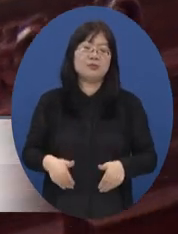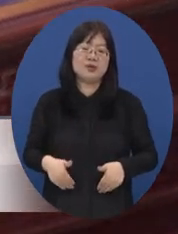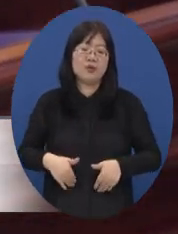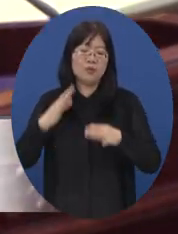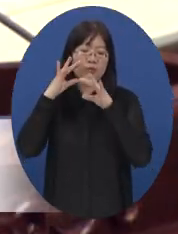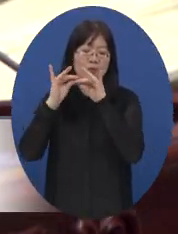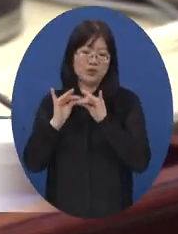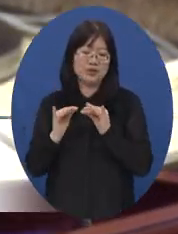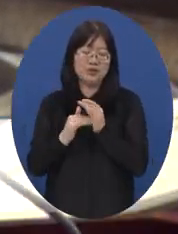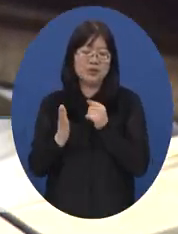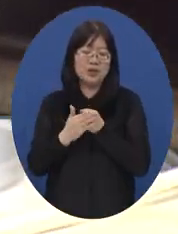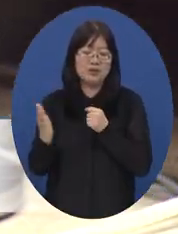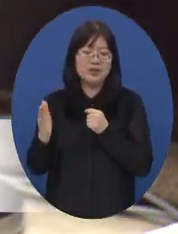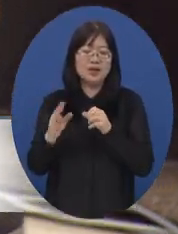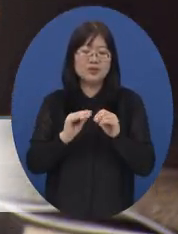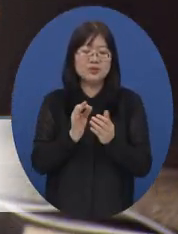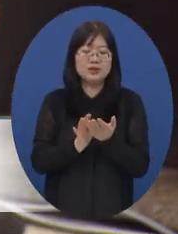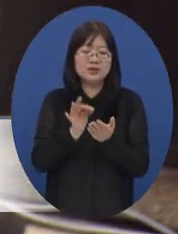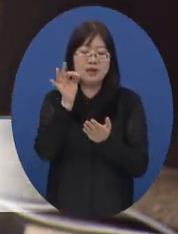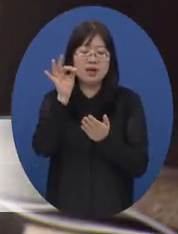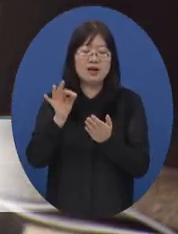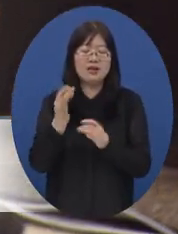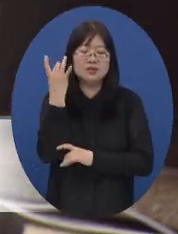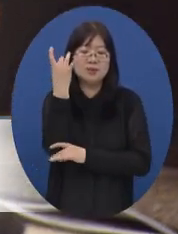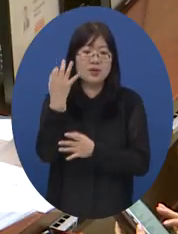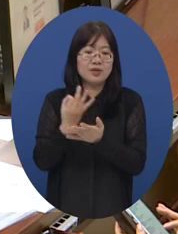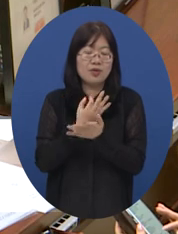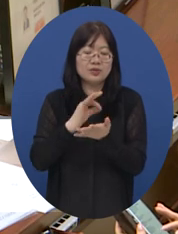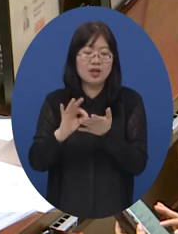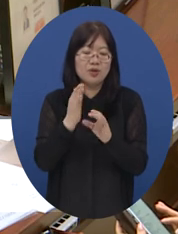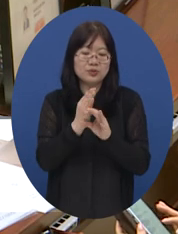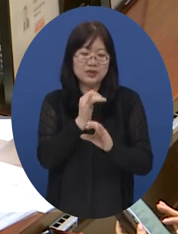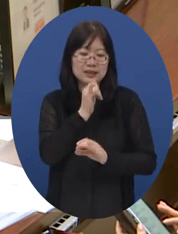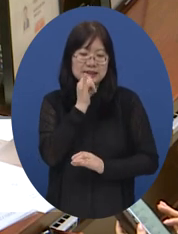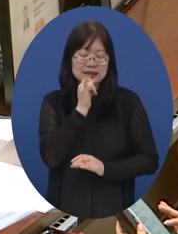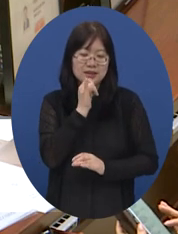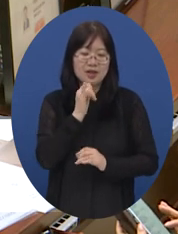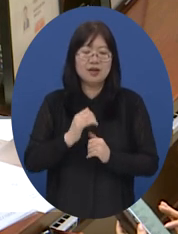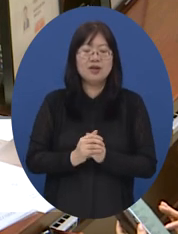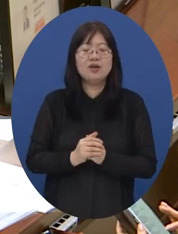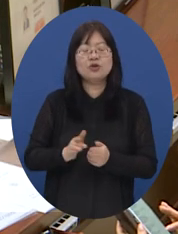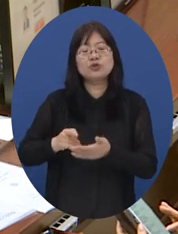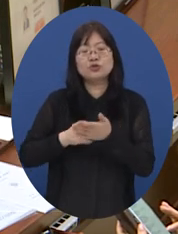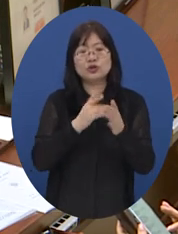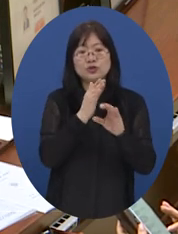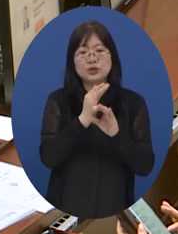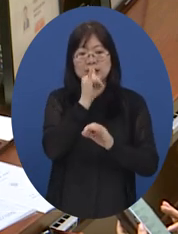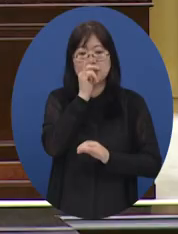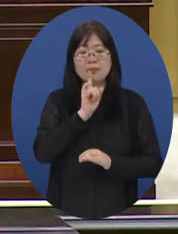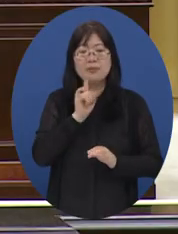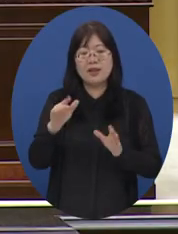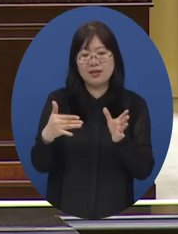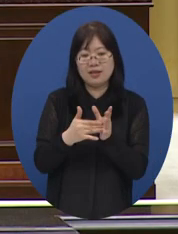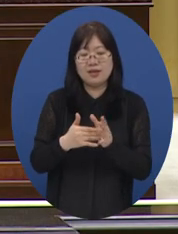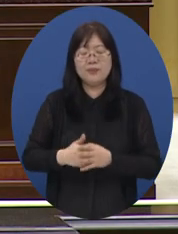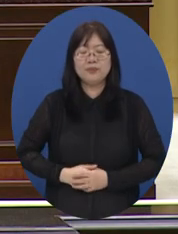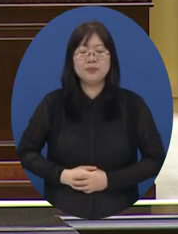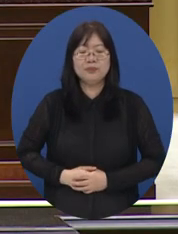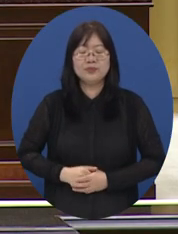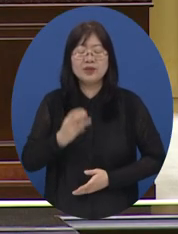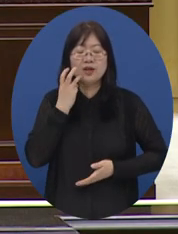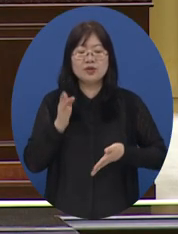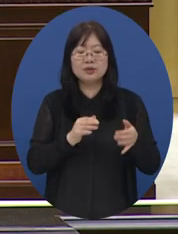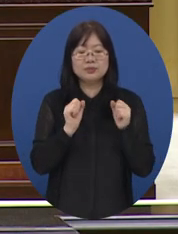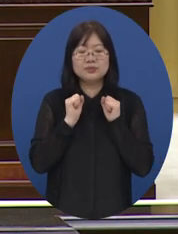동의하며 토지 3 를 올려 기본소득 채권으로 쓰는 기본소득 천국도 보유세를 추진 중 이라고 덧붙였습니다 이밖에